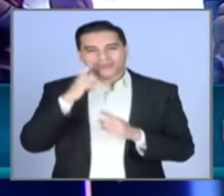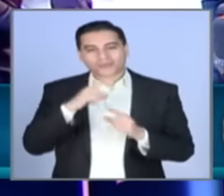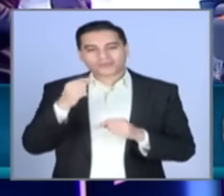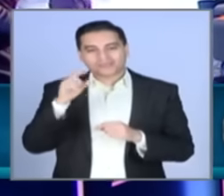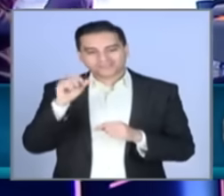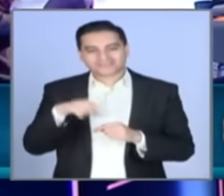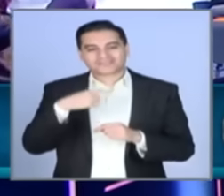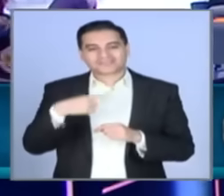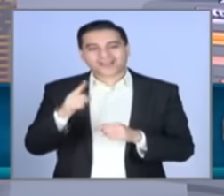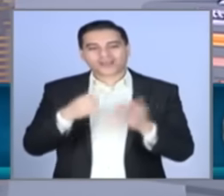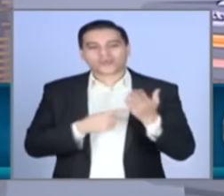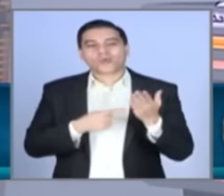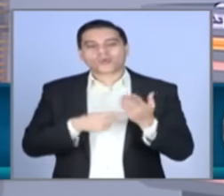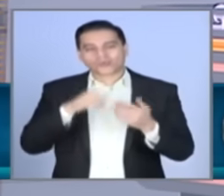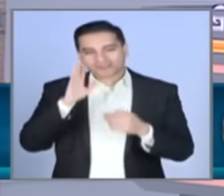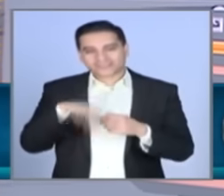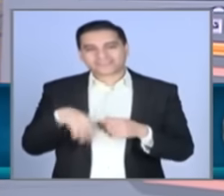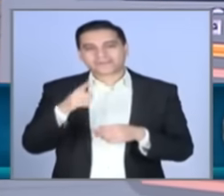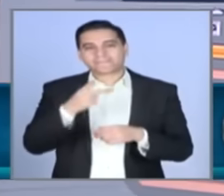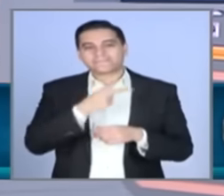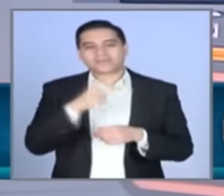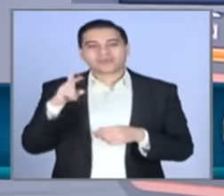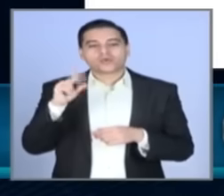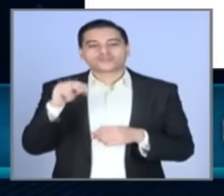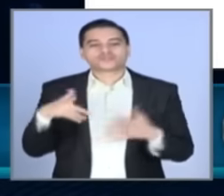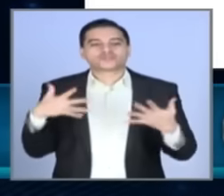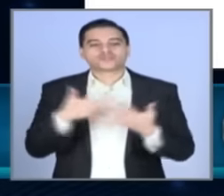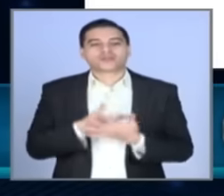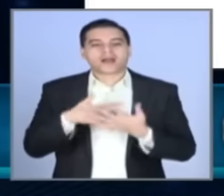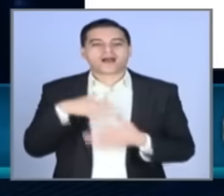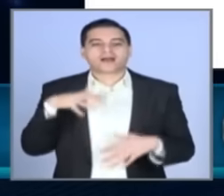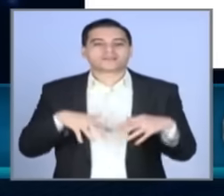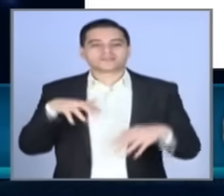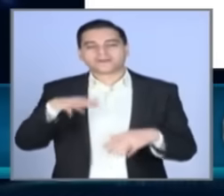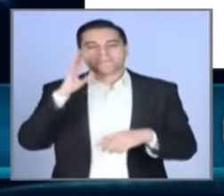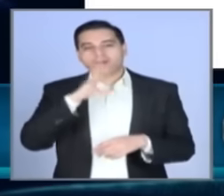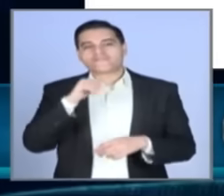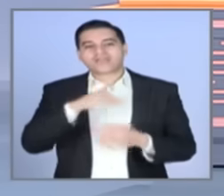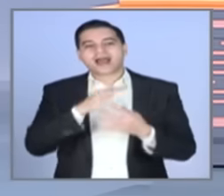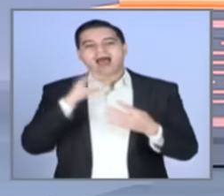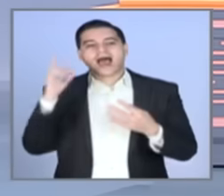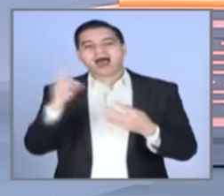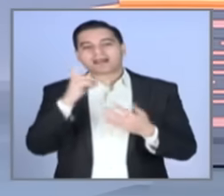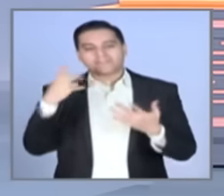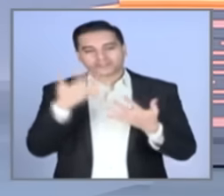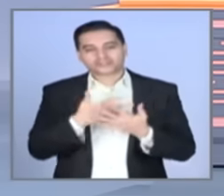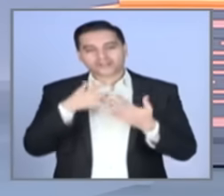هي أكتر من 220 شركة فرعية في كل قارات العالم. الحياة